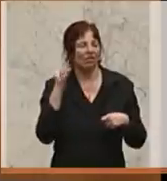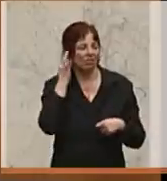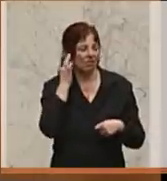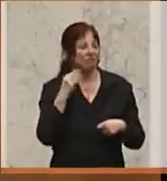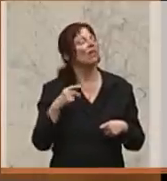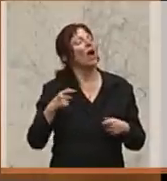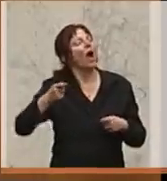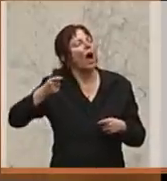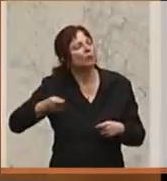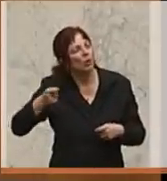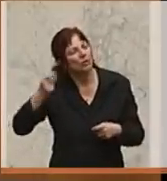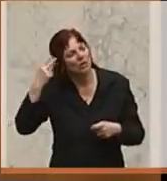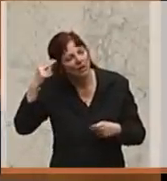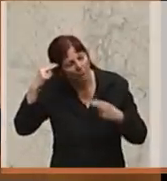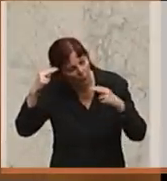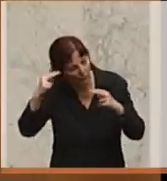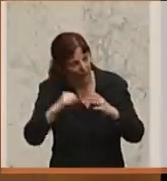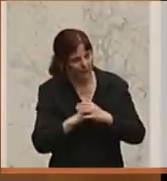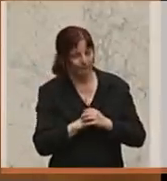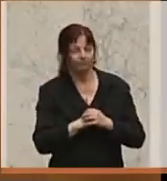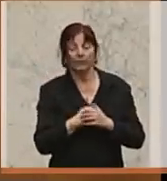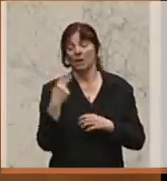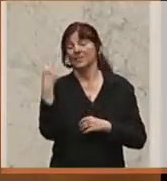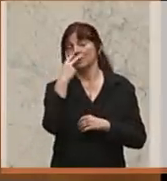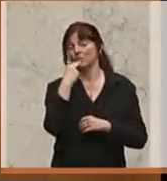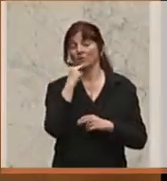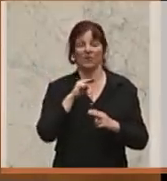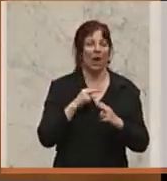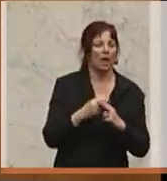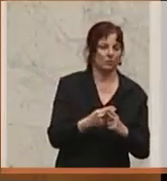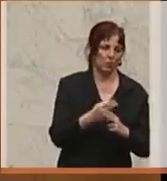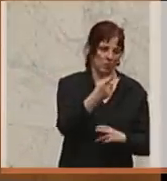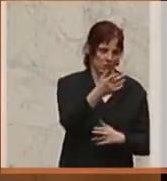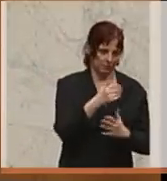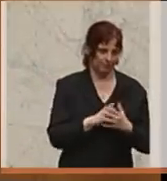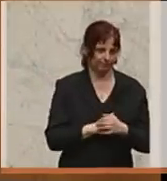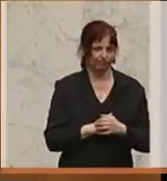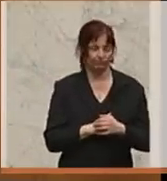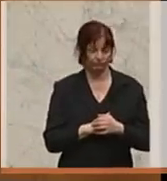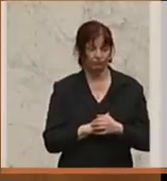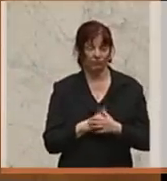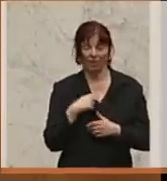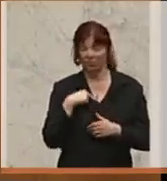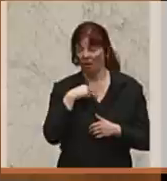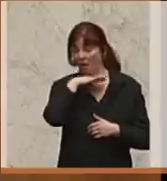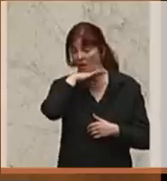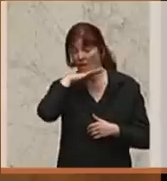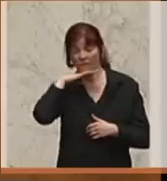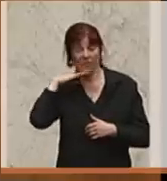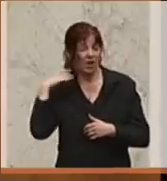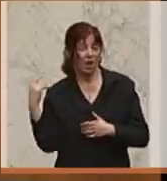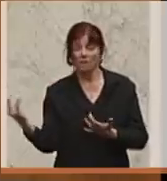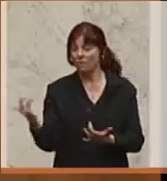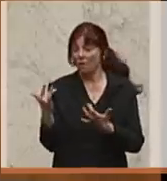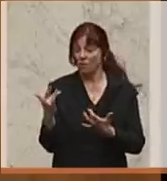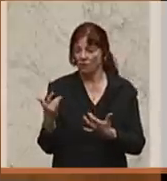natürlich will ich dazu Stellung nehmen. Es sind eine Menge an Unterstellungen, die da